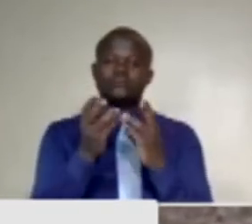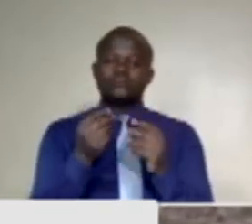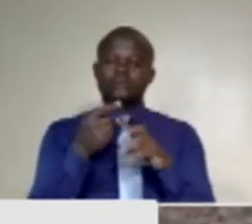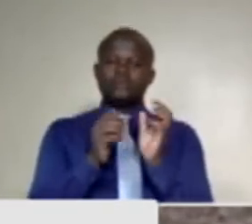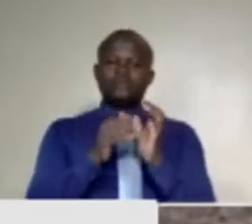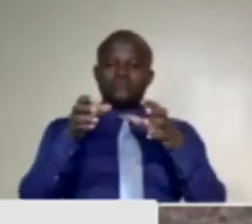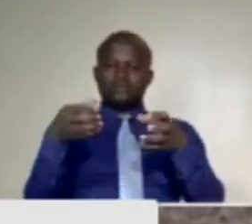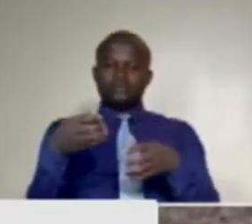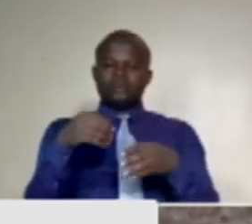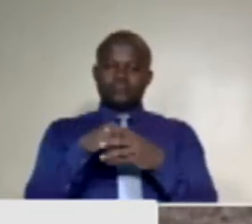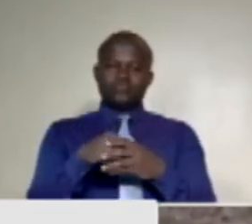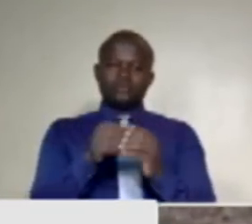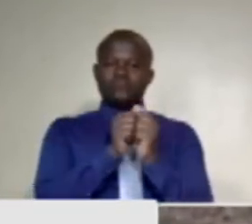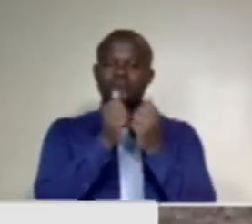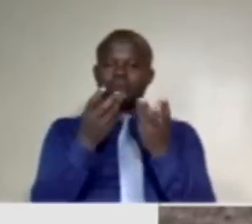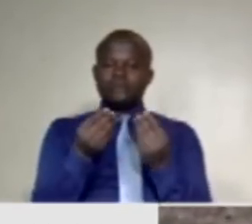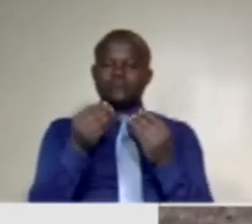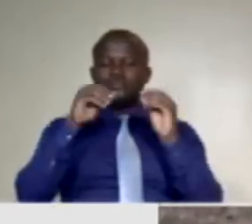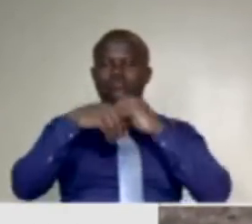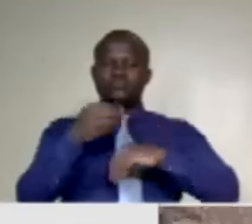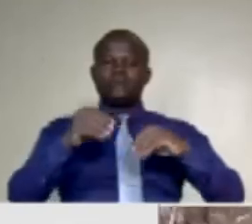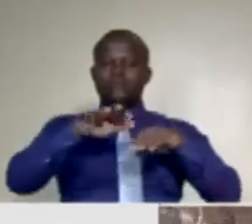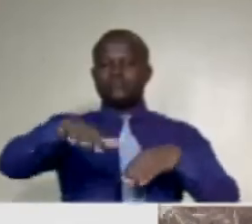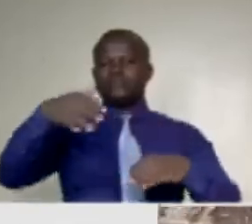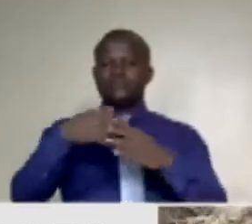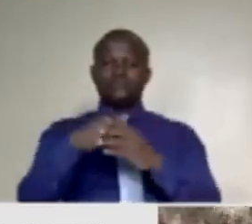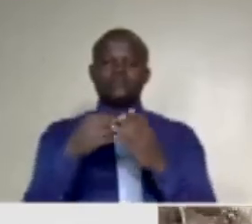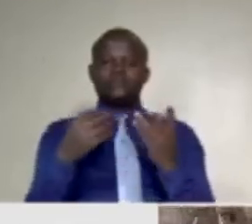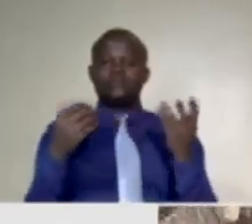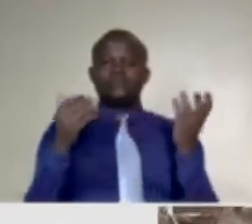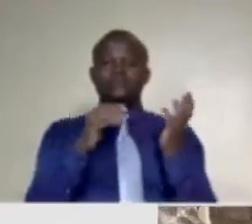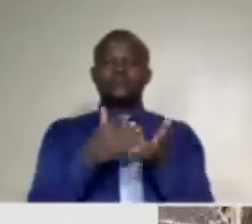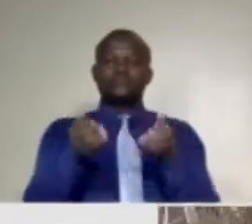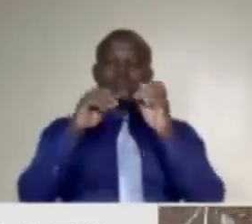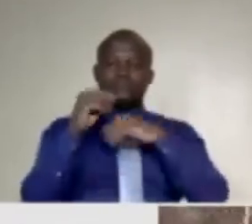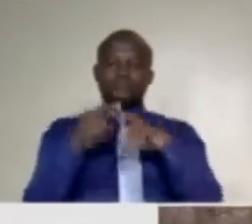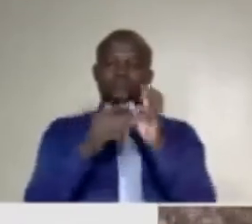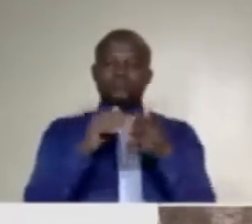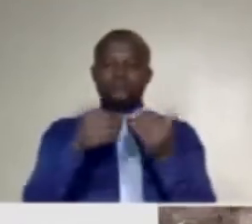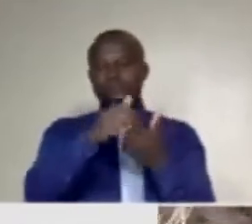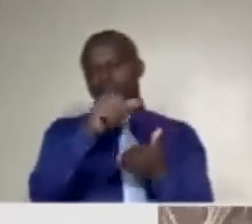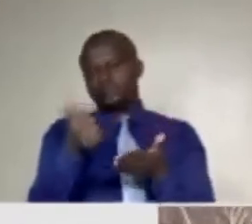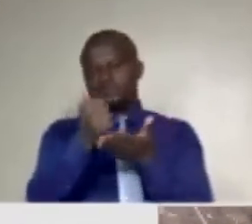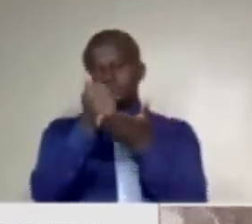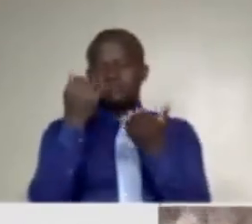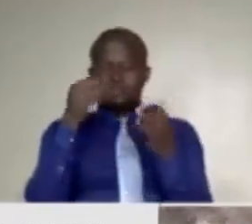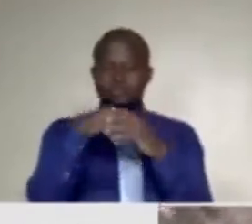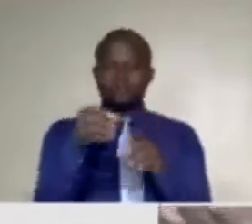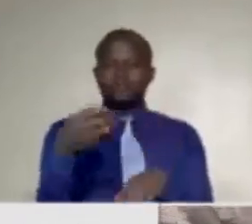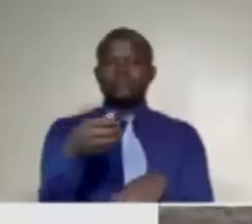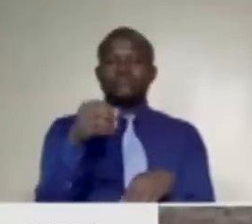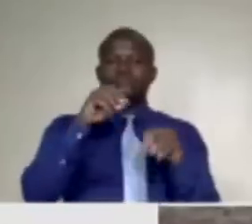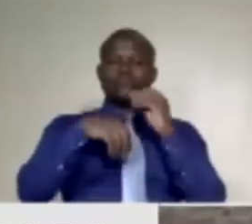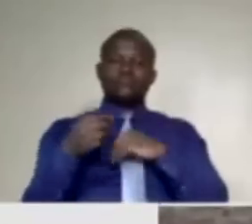Ariko bari muri koperative kubajyaho biratworohera umusaruro w'igishanga ukiyongera bigatuma bazamura umusaruro, ndetse ikindi binabafasha nuko iyo bari muri